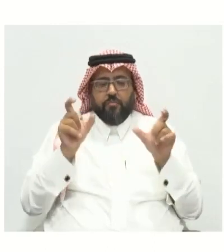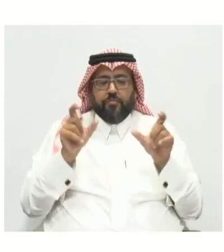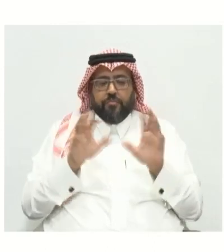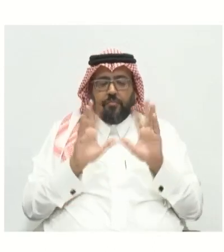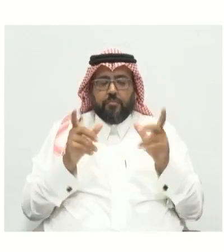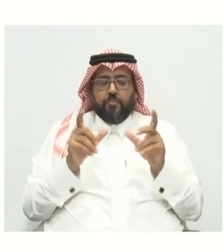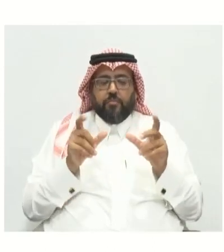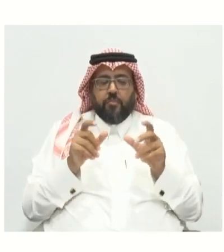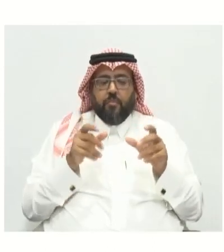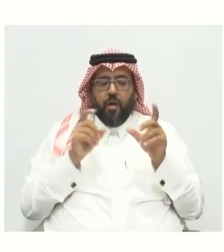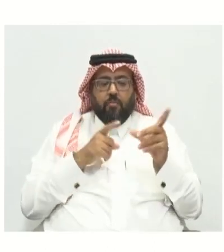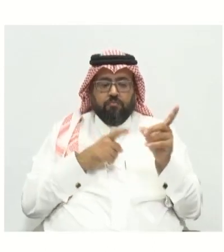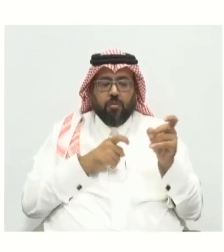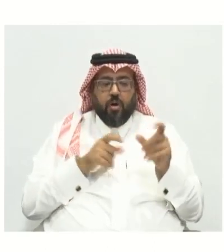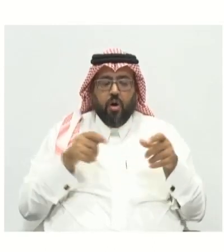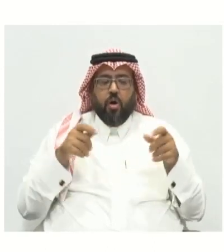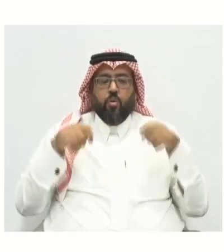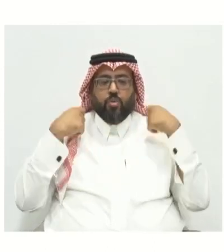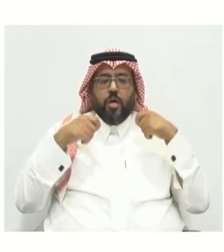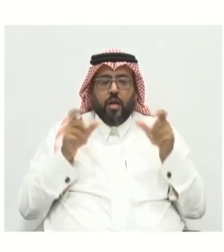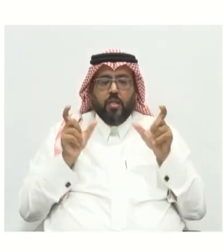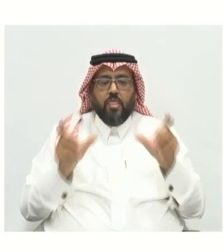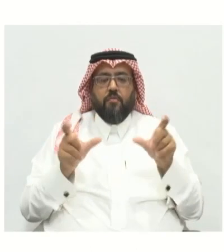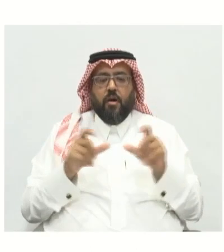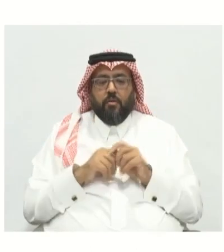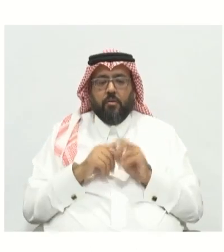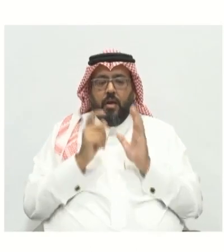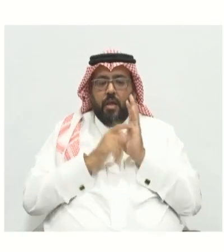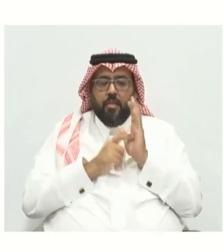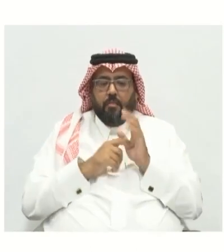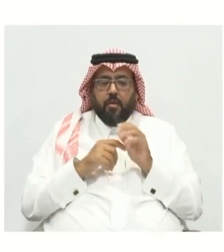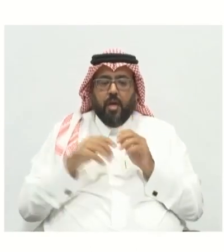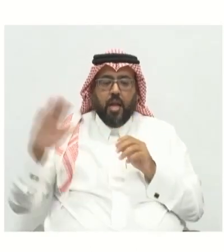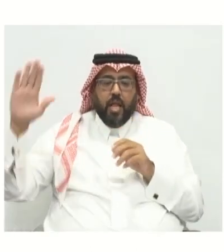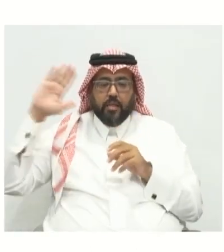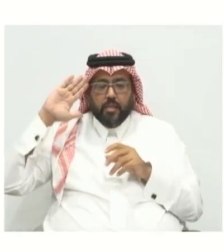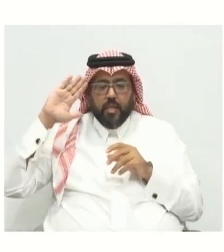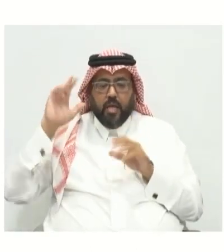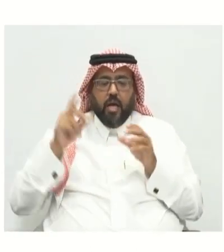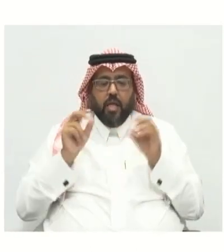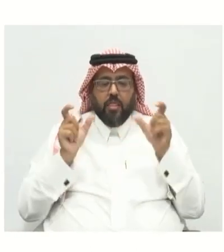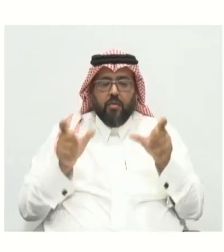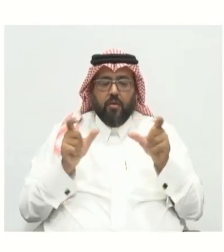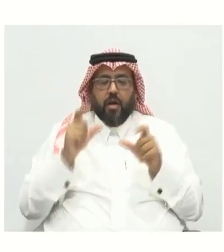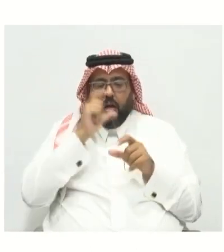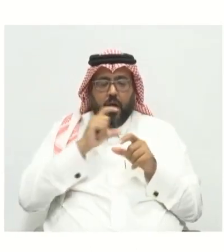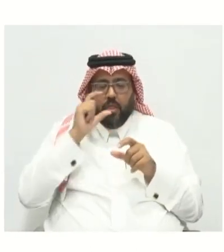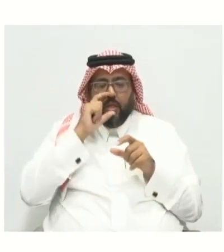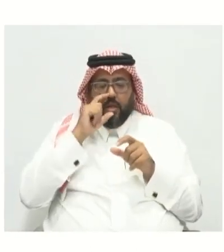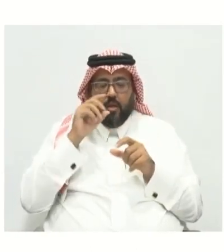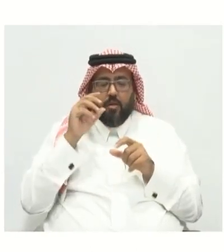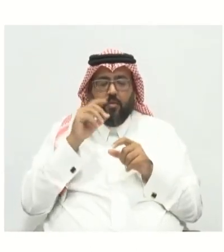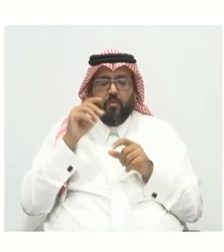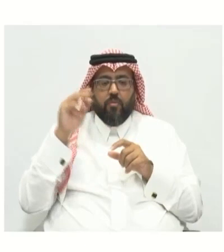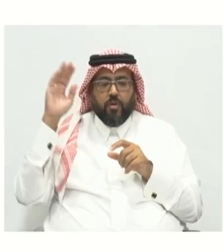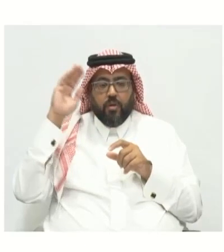والوطن ويجب على المواطن وفقا لانظمه الخدمه العسكريه في المملكه الدفاع عن العقيده الاسلاميه والمجتمع